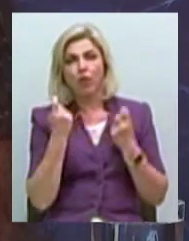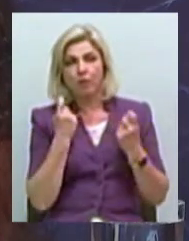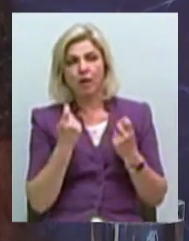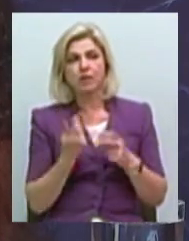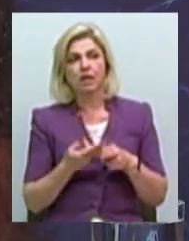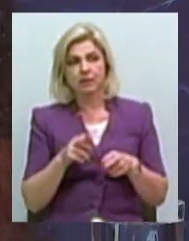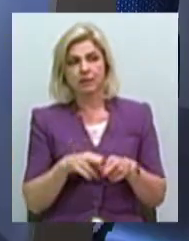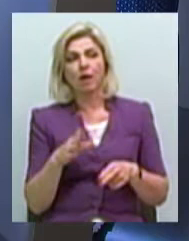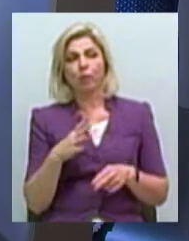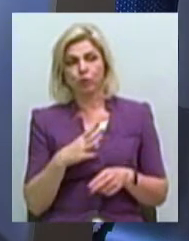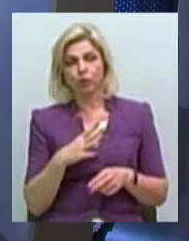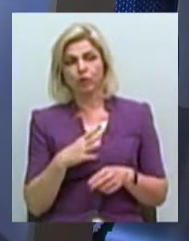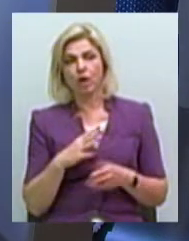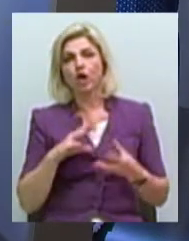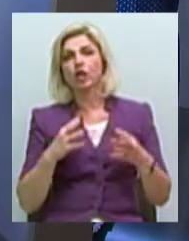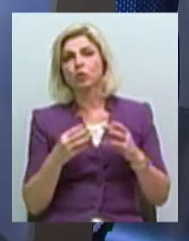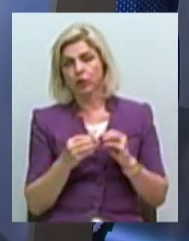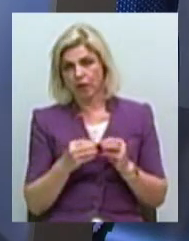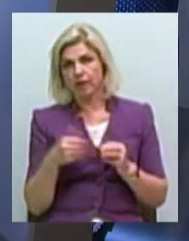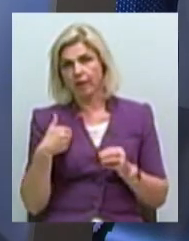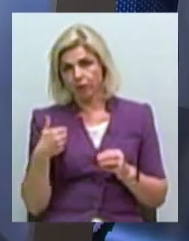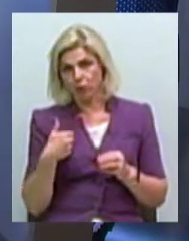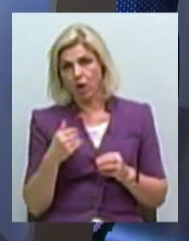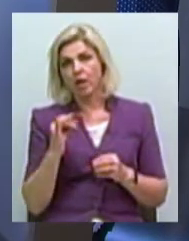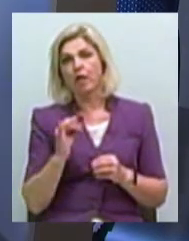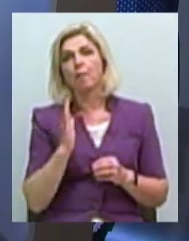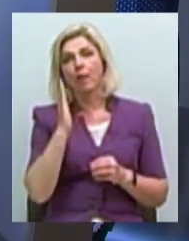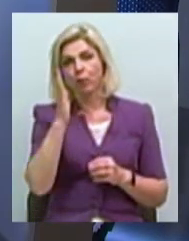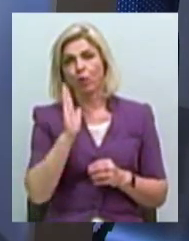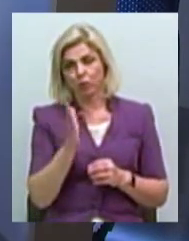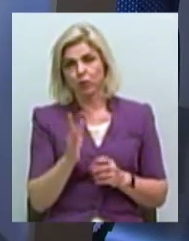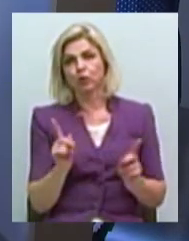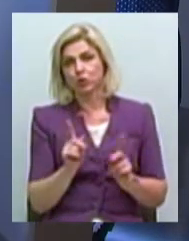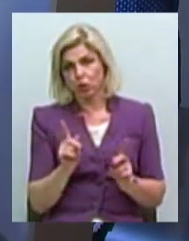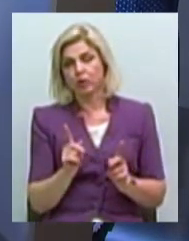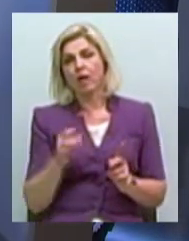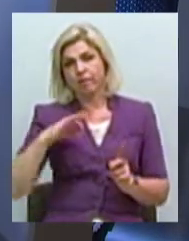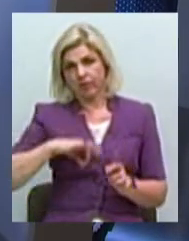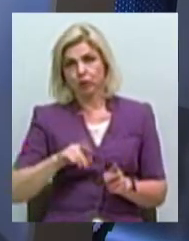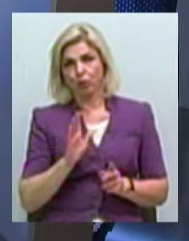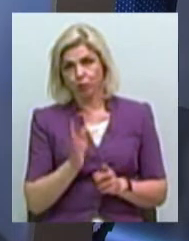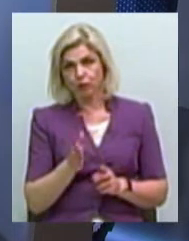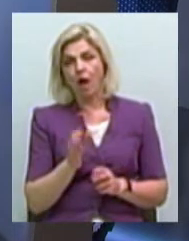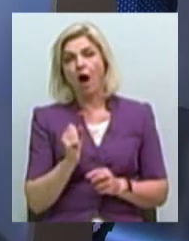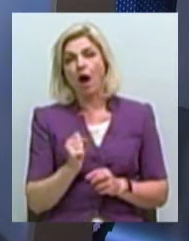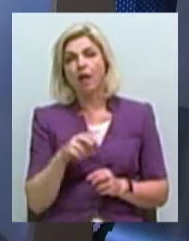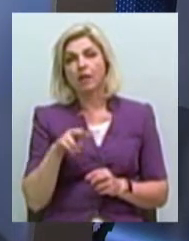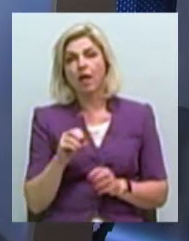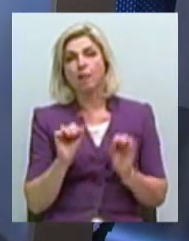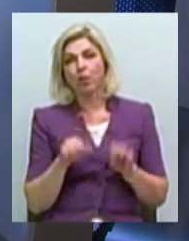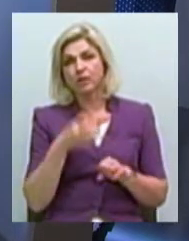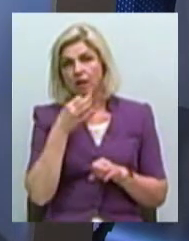це було результативно, і що в майбутньому будуть якісь плоди позитивні з цього. Але при цьому можу сказати,